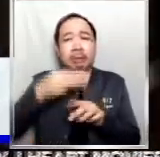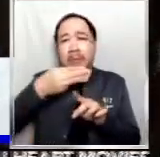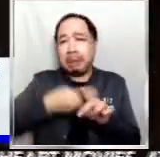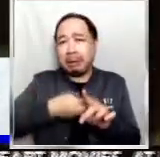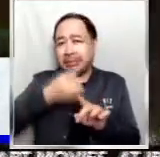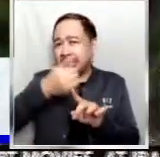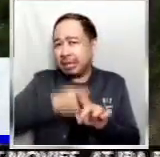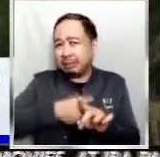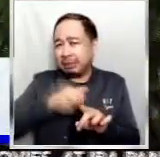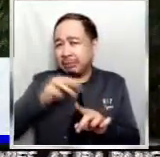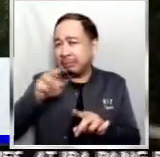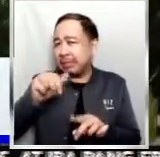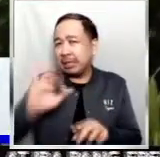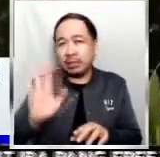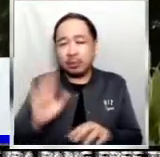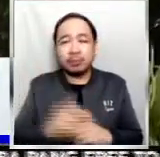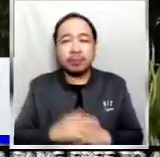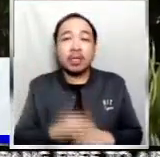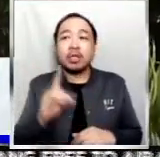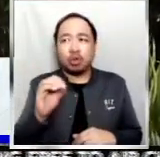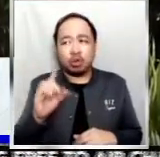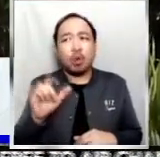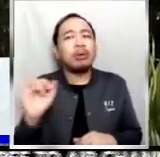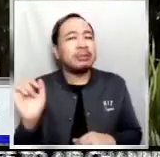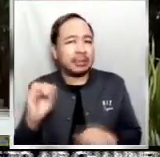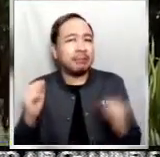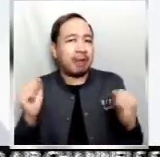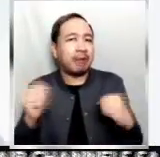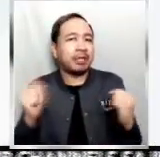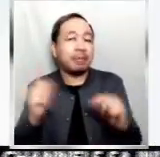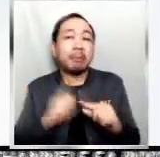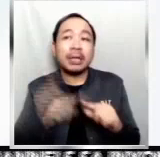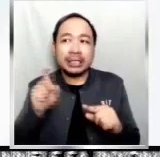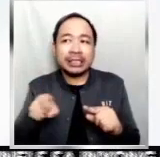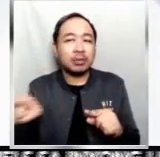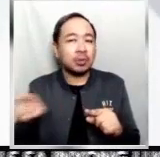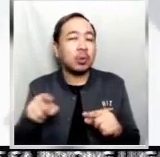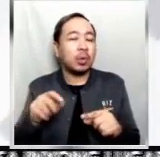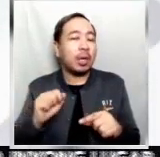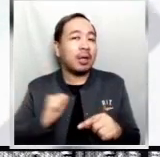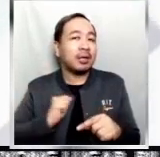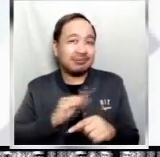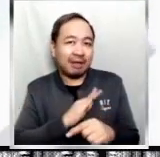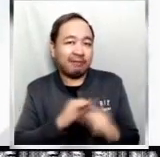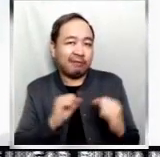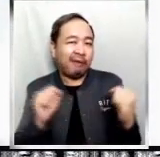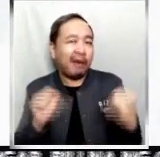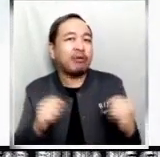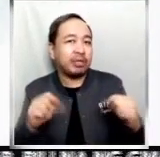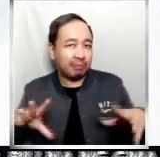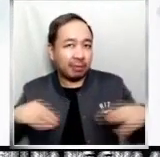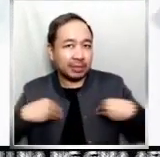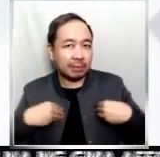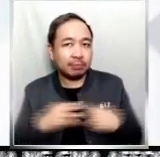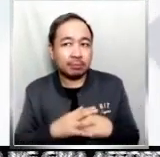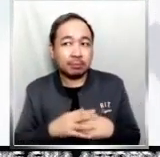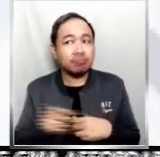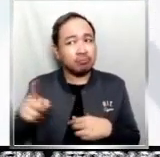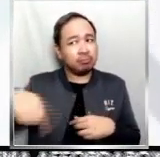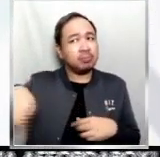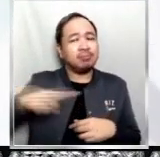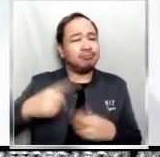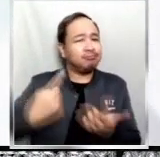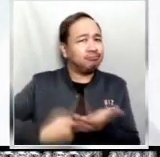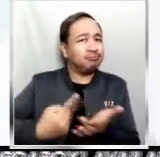nakikitang solusyon ng DOLE, pero kailangang pumayag ang empleyado. Pwede pag-usapan kung kailan. Oh, pwede